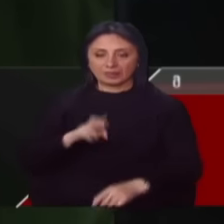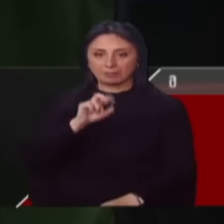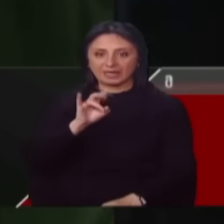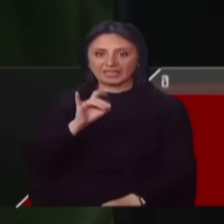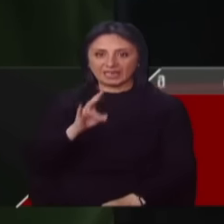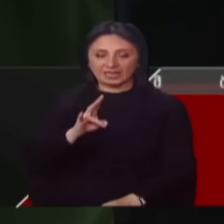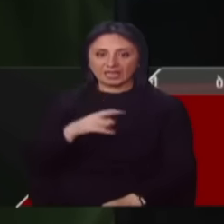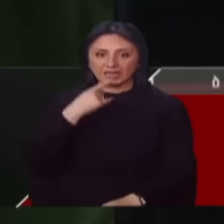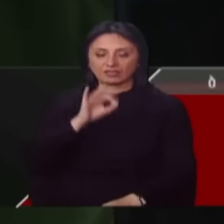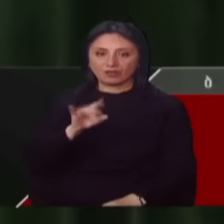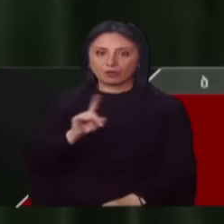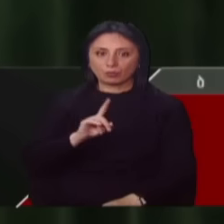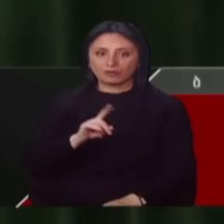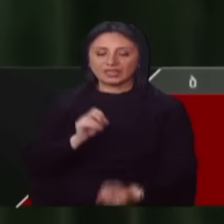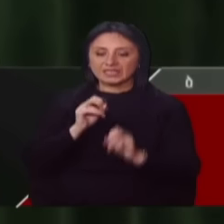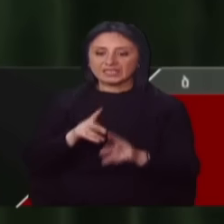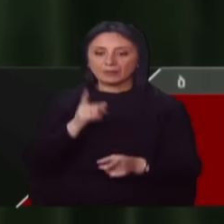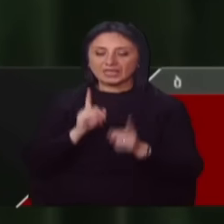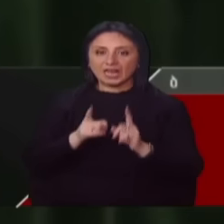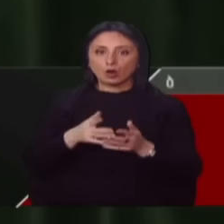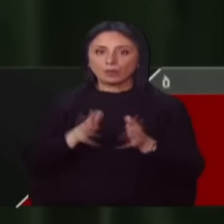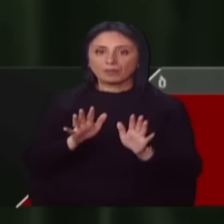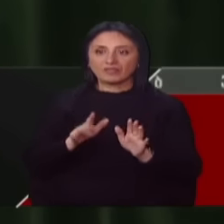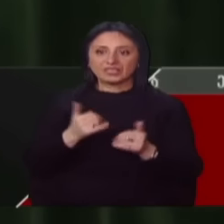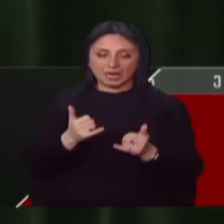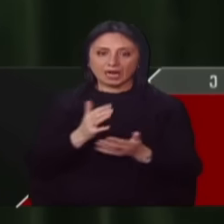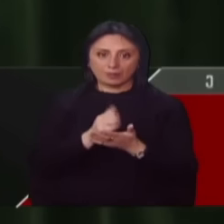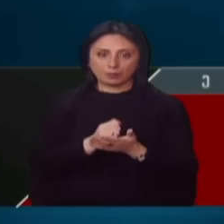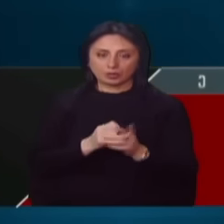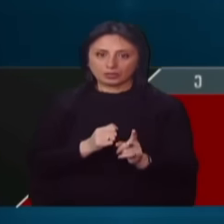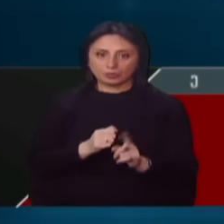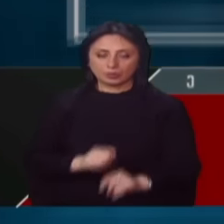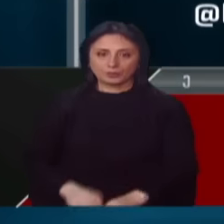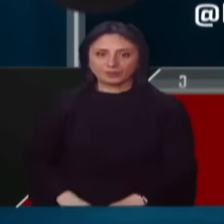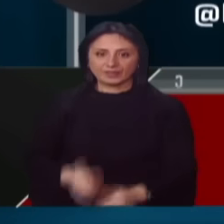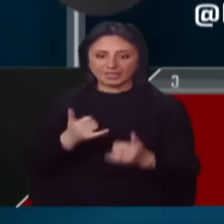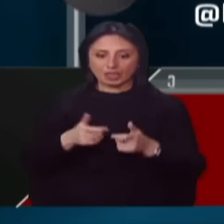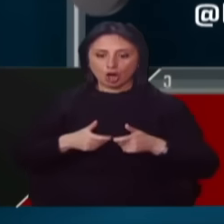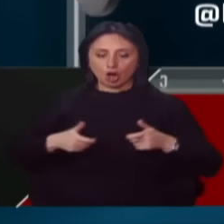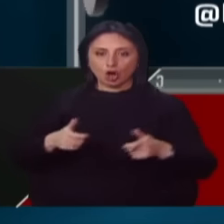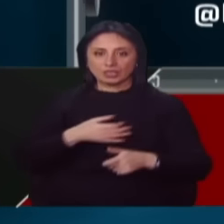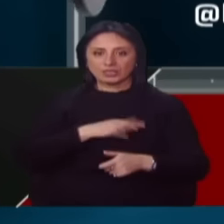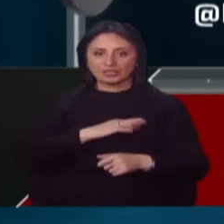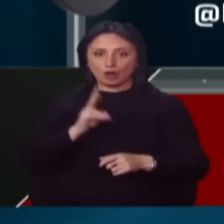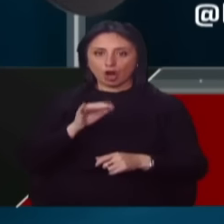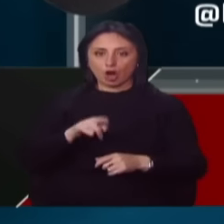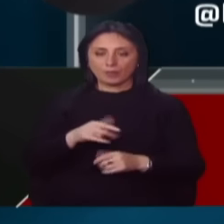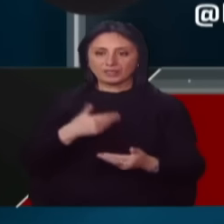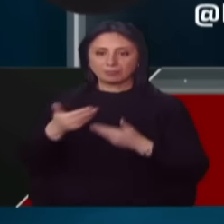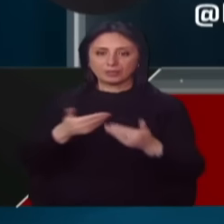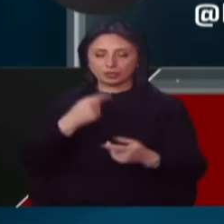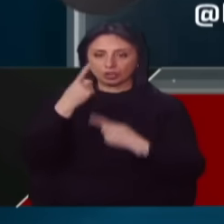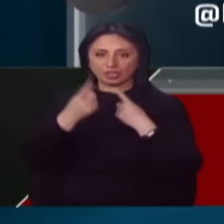ენტონი ბლინკენმა აღნიშნა, რომ საფრთხე რეალურზე მეტად პოტენციურია. დღეს კონგრესის დაზვერვის კომიტეტმა